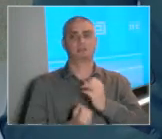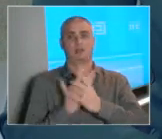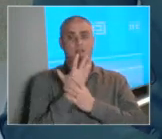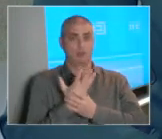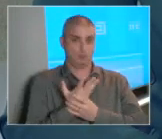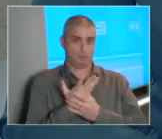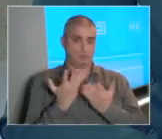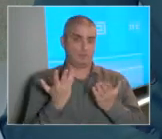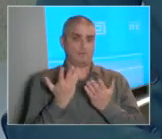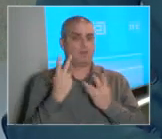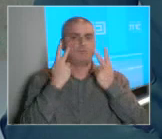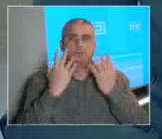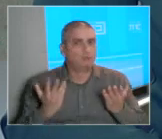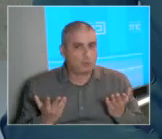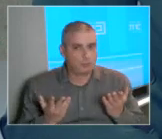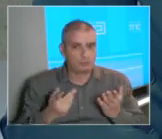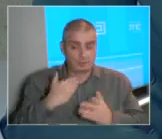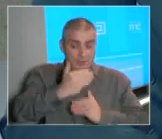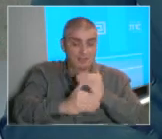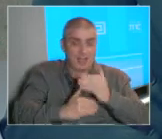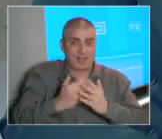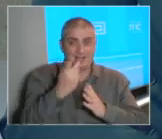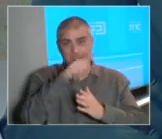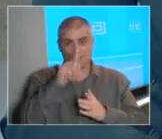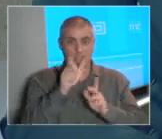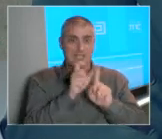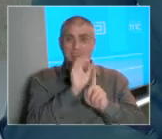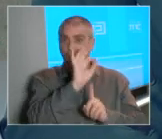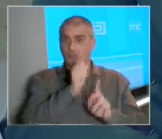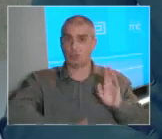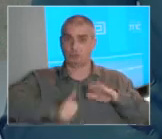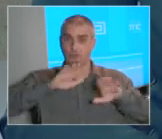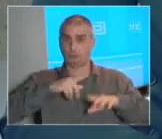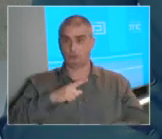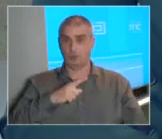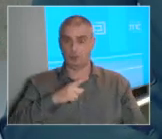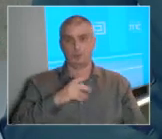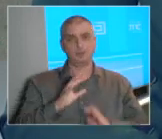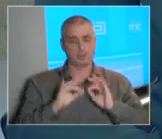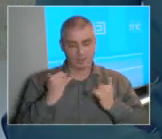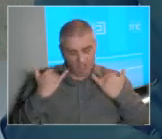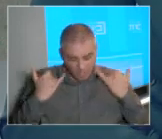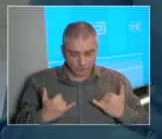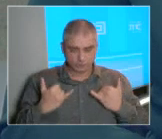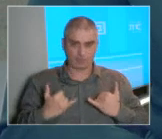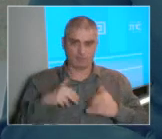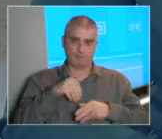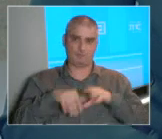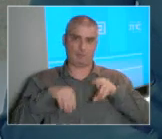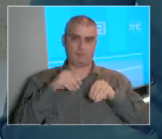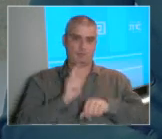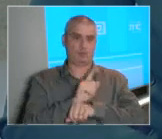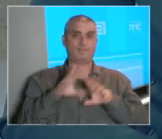לקום, והמשמעות היא שהליך הסרת חסינותו של ראש הממשלה יתחיל כבר עכשיו במערכת